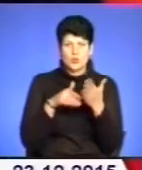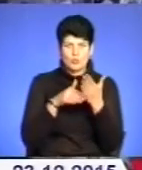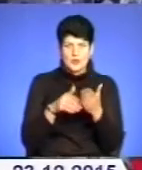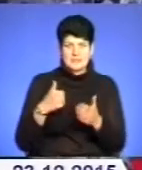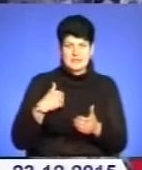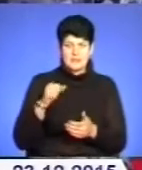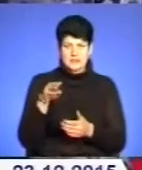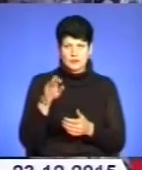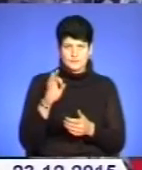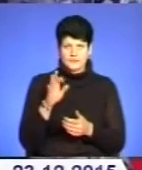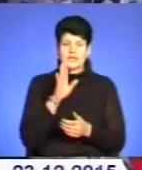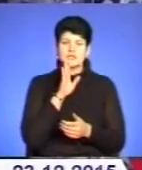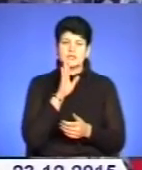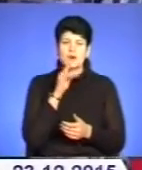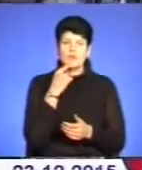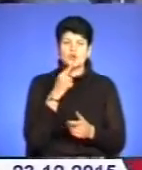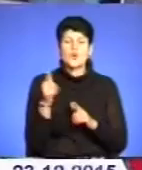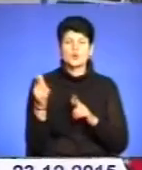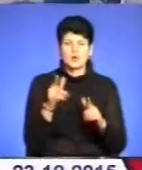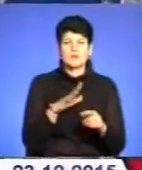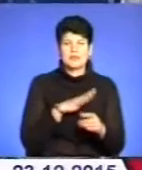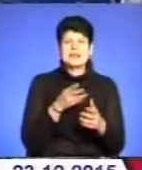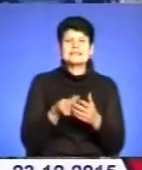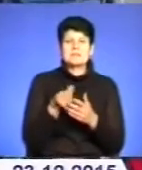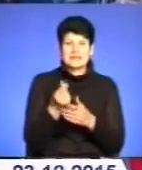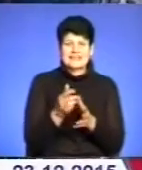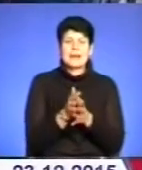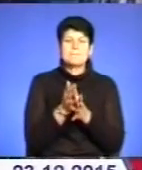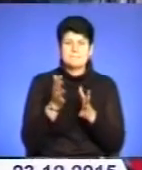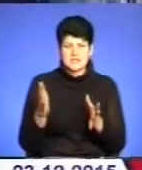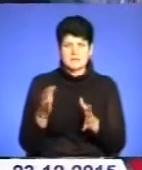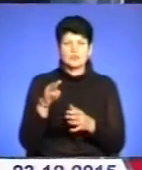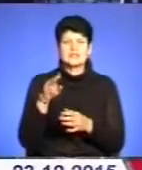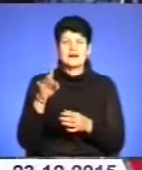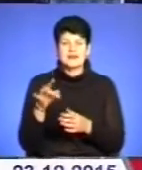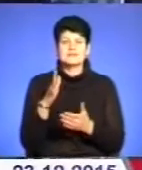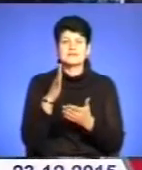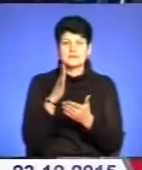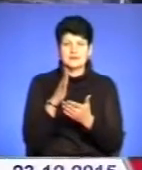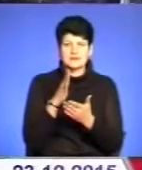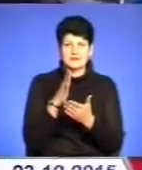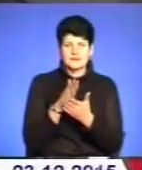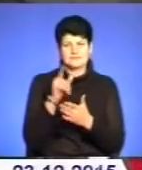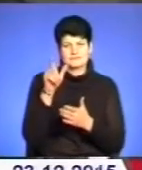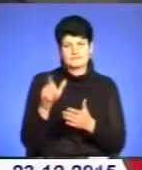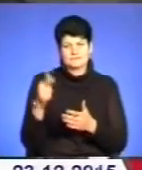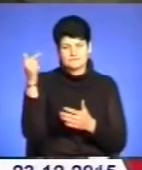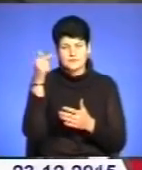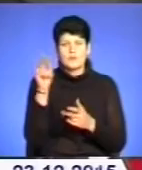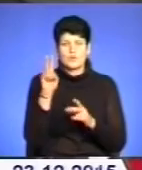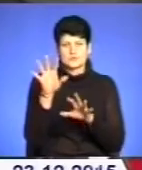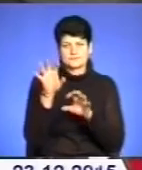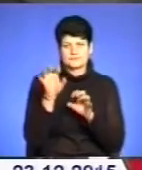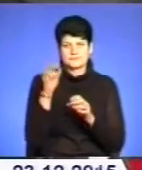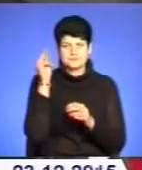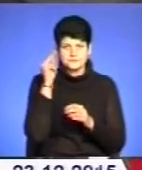АТО. Жінка каже, що готова була заплатити більше, бо Тарас – людина, у якої є чого повчитися. Перш за все, це було